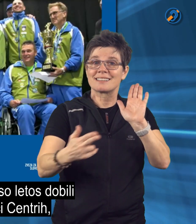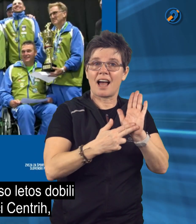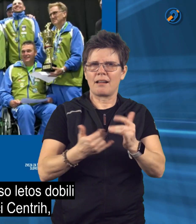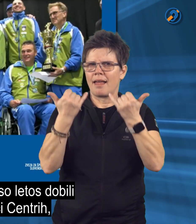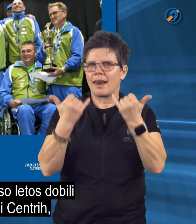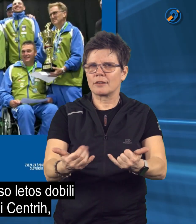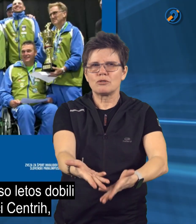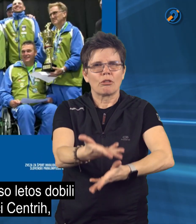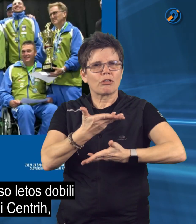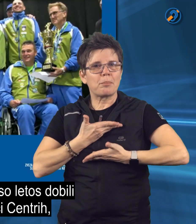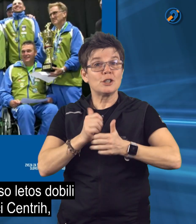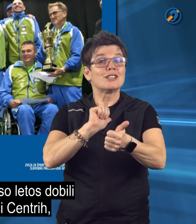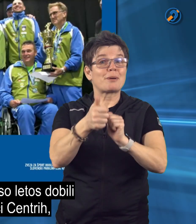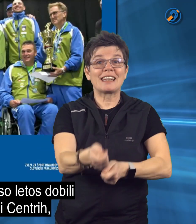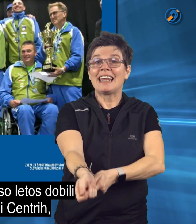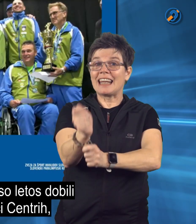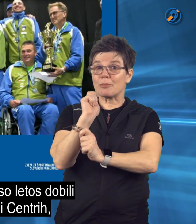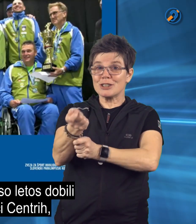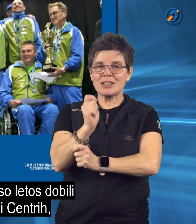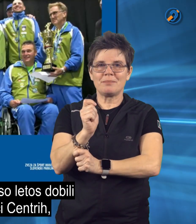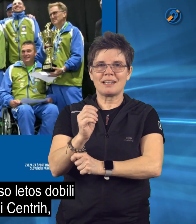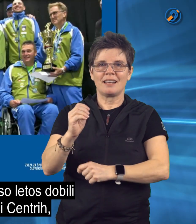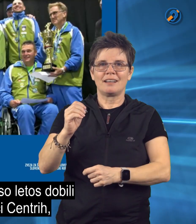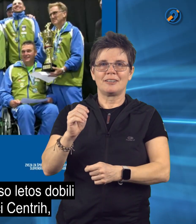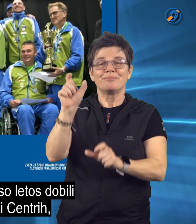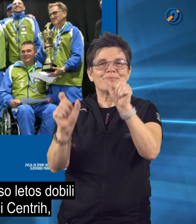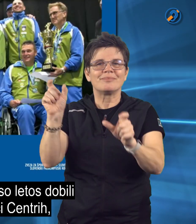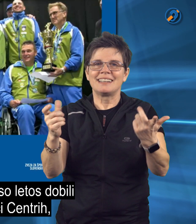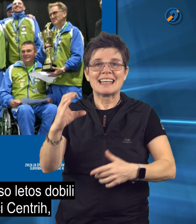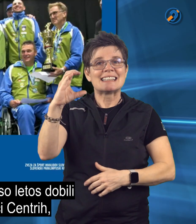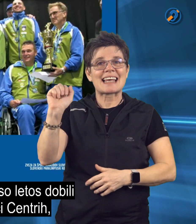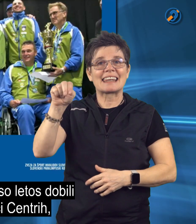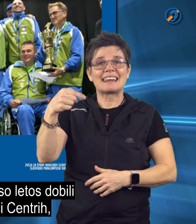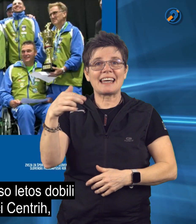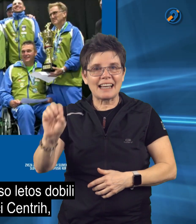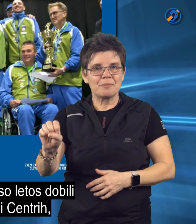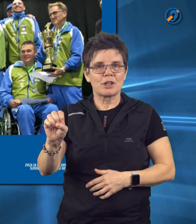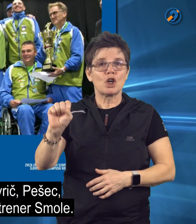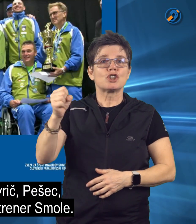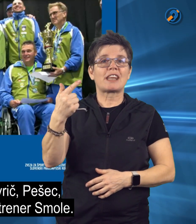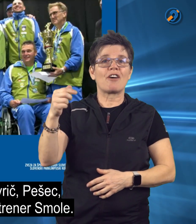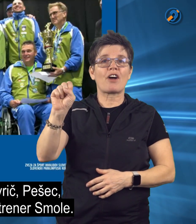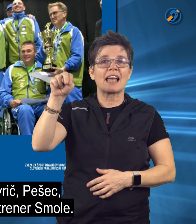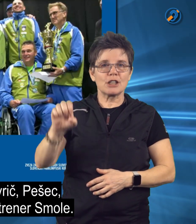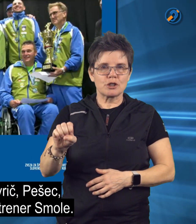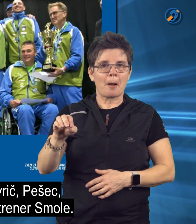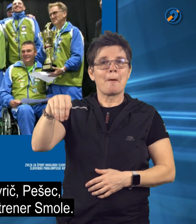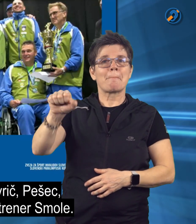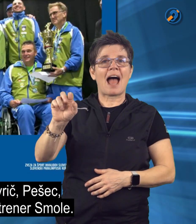Srebrne znake so letos dobili športni ribiči Centrih, Štefanič, Mavrič,